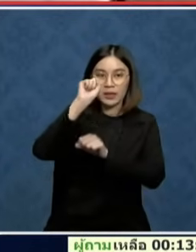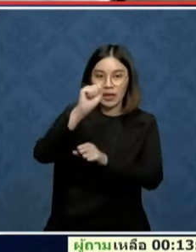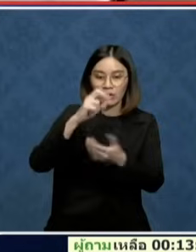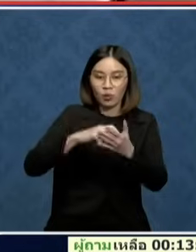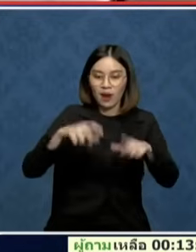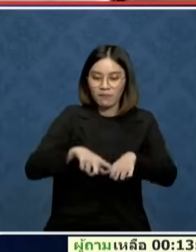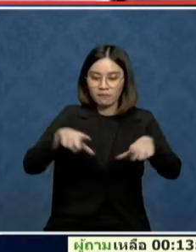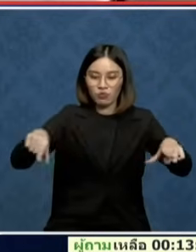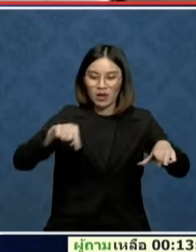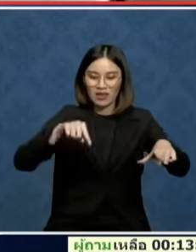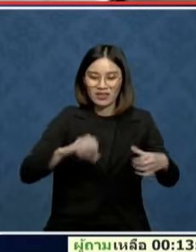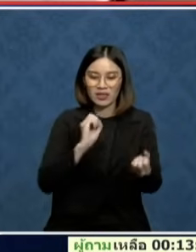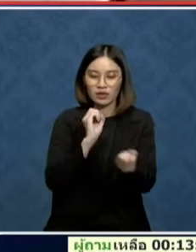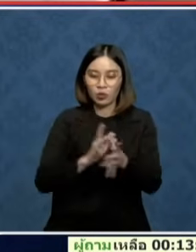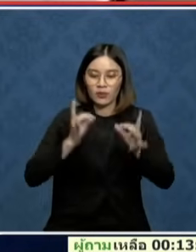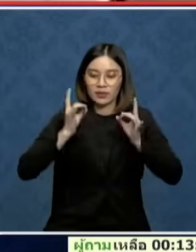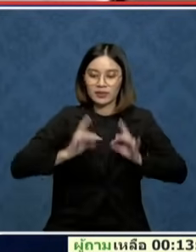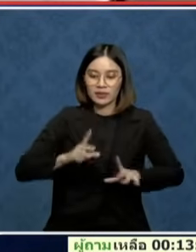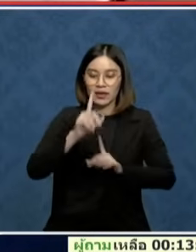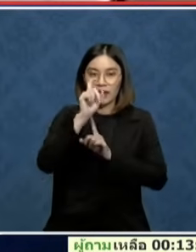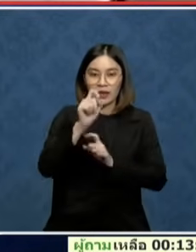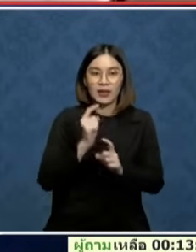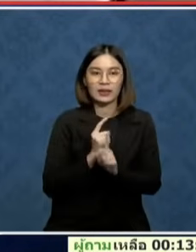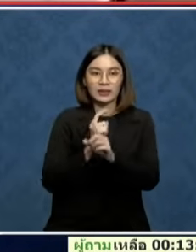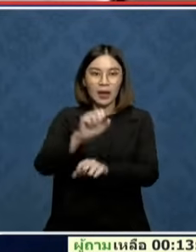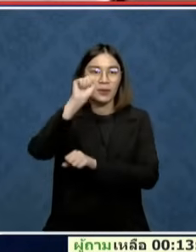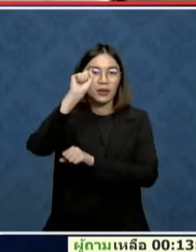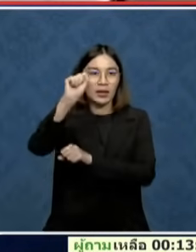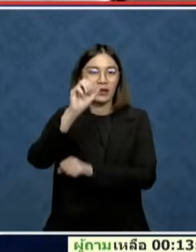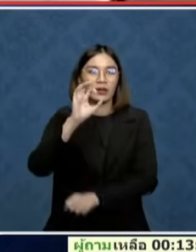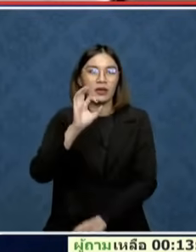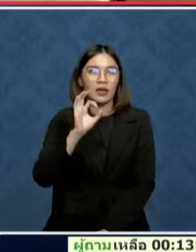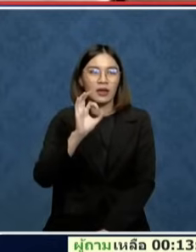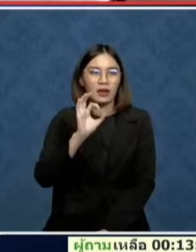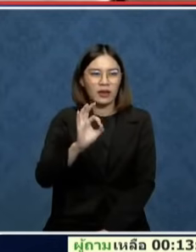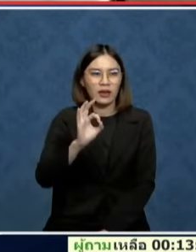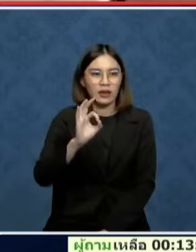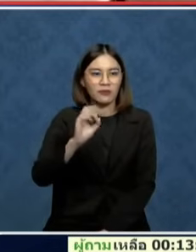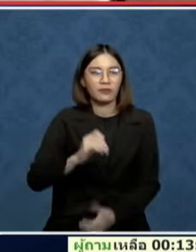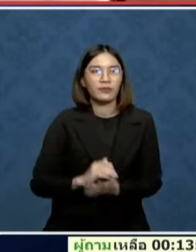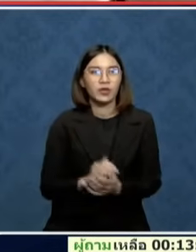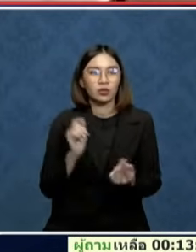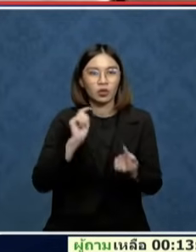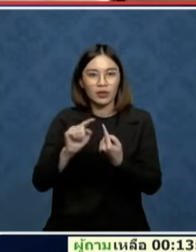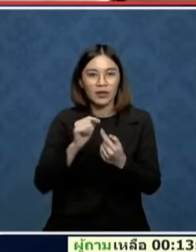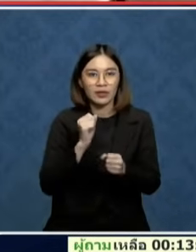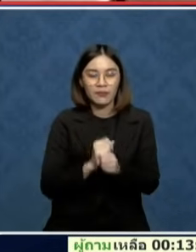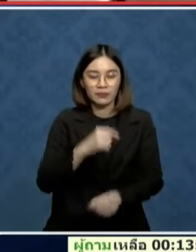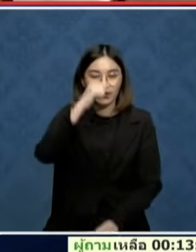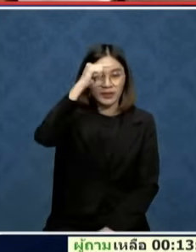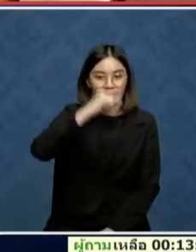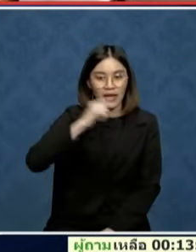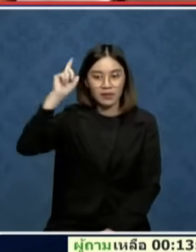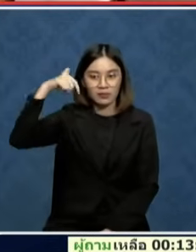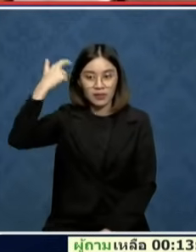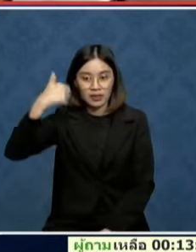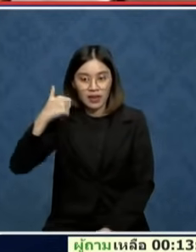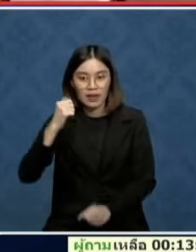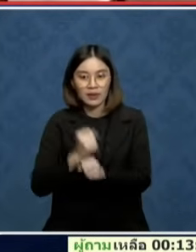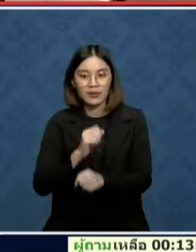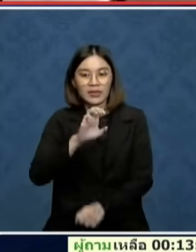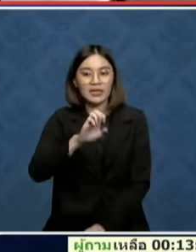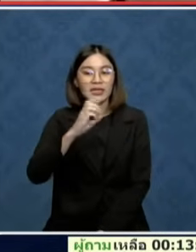นที่ที่มีความเสี่ยงสูงตามประกาศของ FATF ธุรกรรมต่างๆที่ทำระหว่างไทยเมียนมาจะต้องมีการทำ